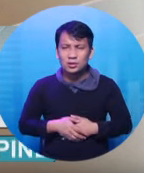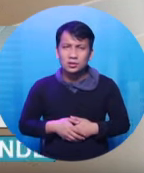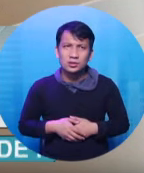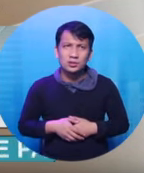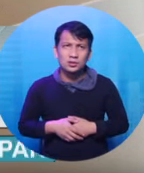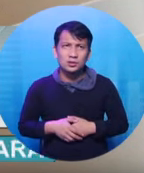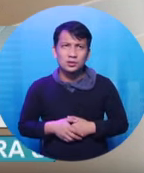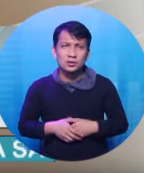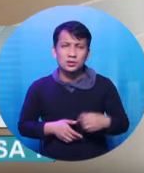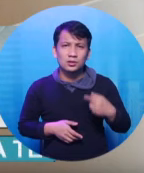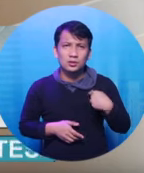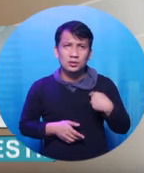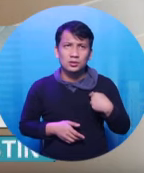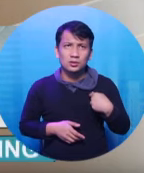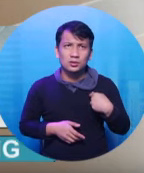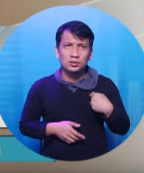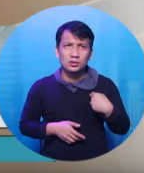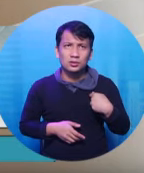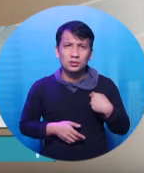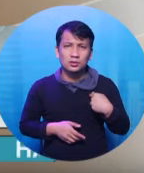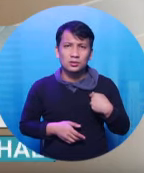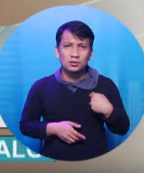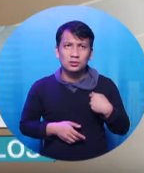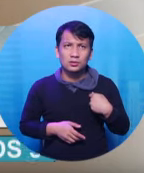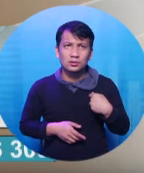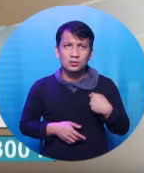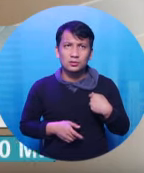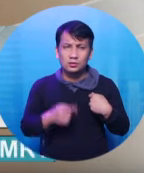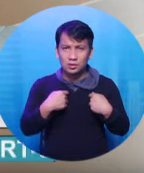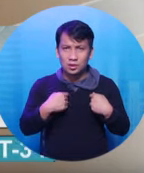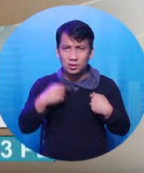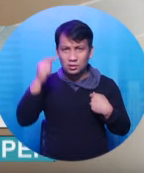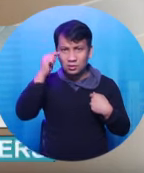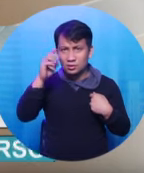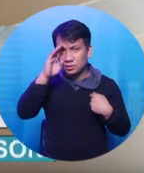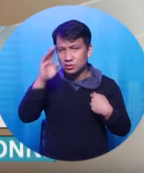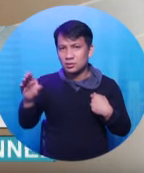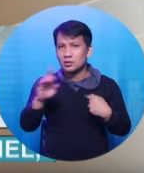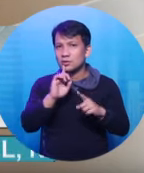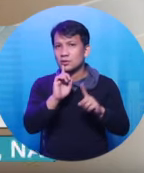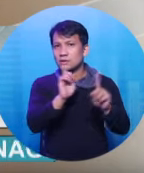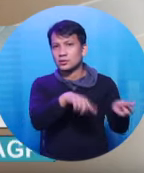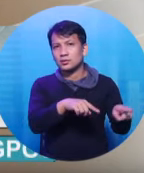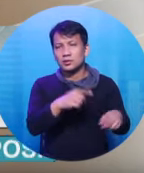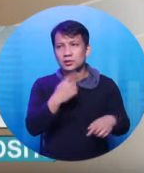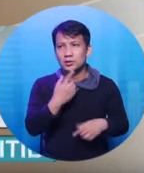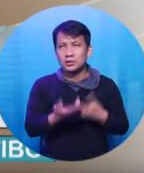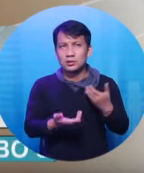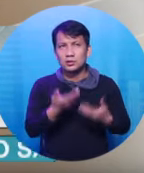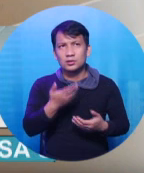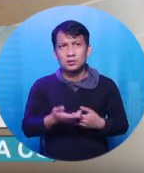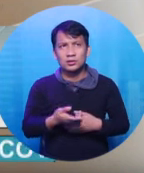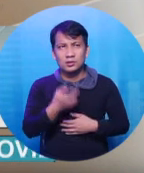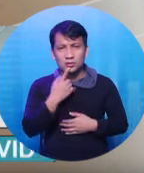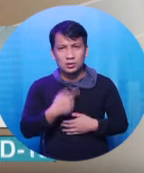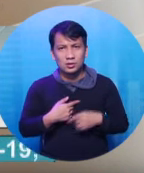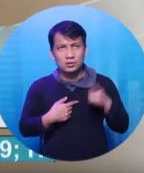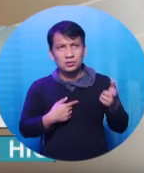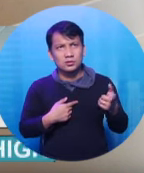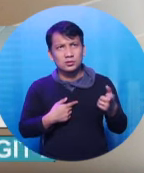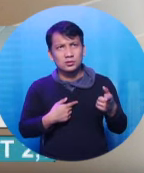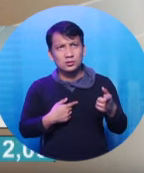Actually po, sir, ako po nagsabi kay Tyrone na mag-report po sa inyo. Okay. Opo, kasi po,